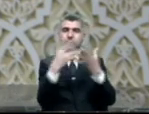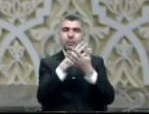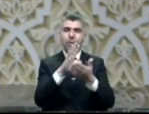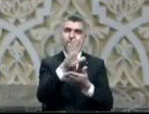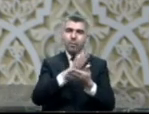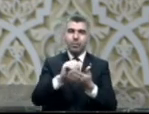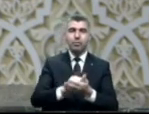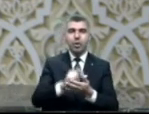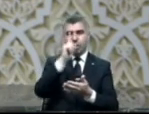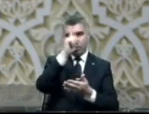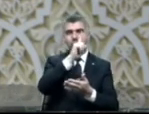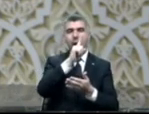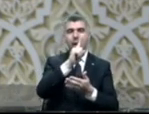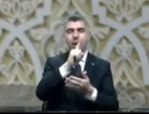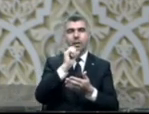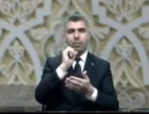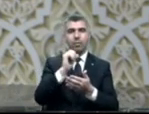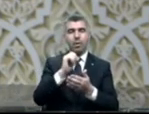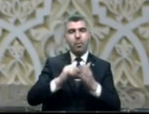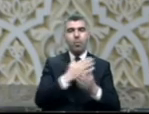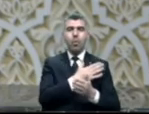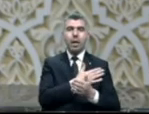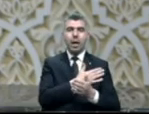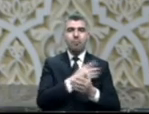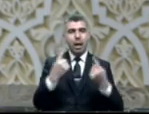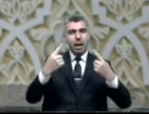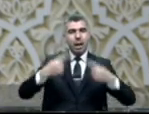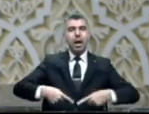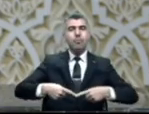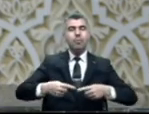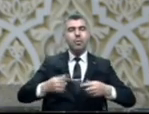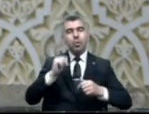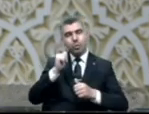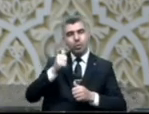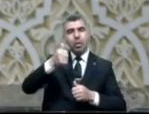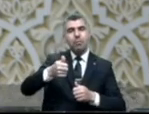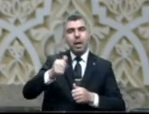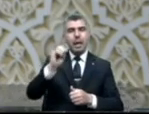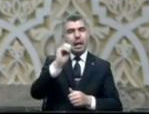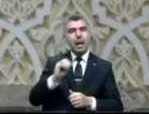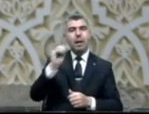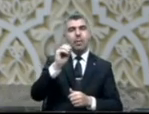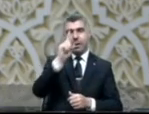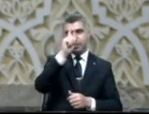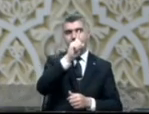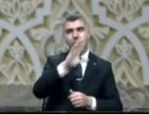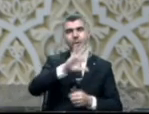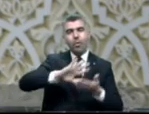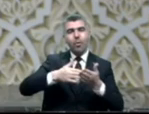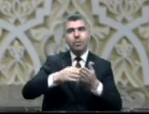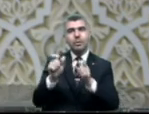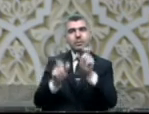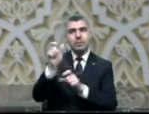الله تعالى أن يوفق منتخبنا الوطني في مباراة الحاسمة نصف النهائي اليوم غد، على أمل أن تتحقق أمال